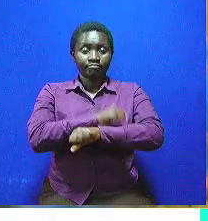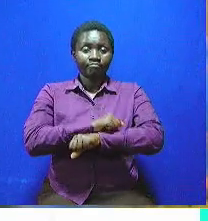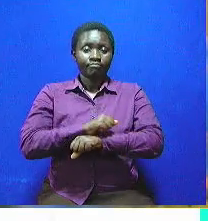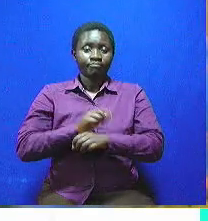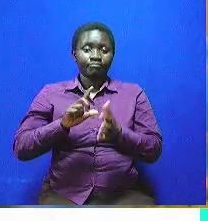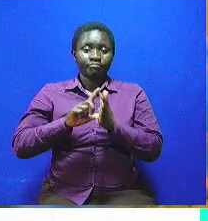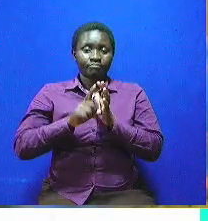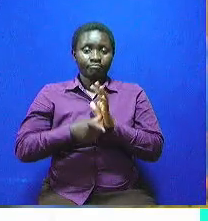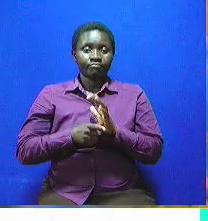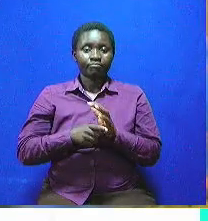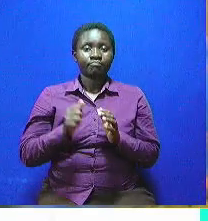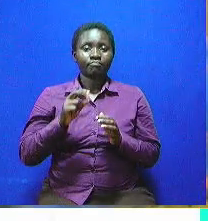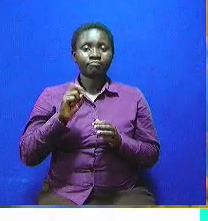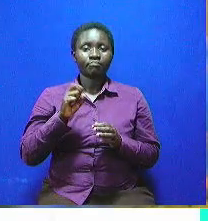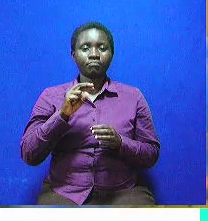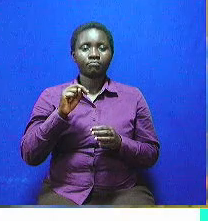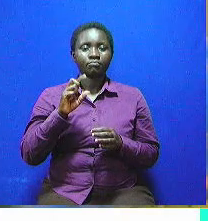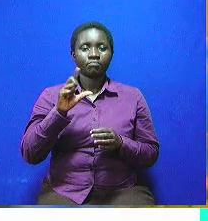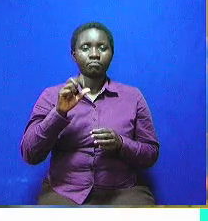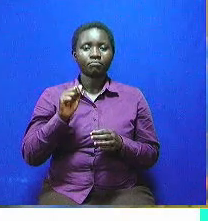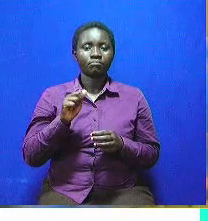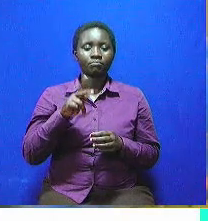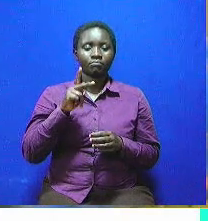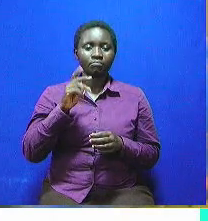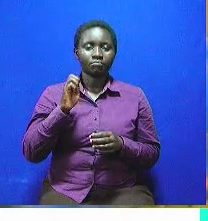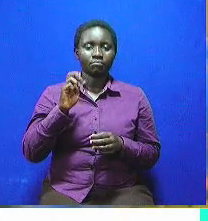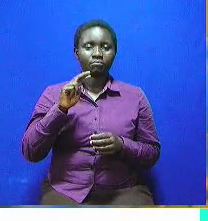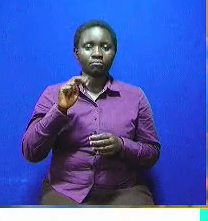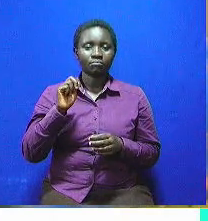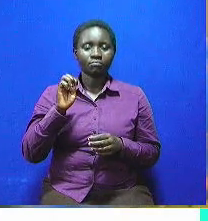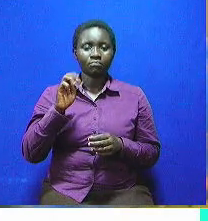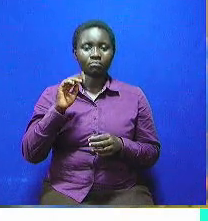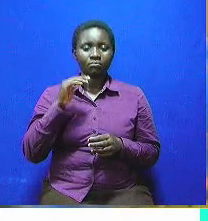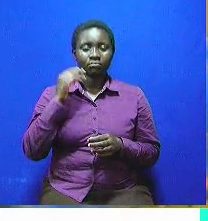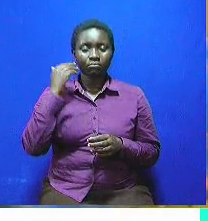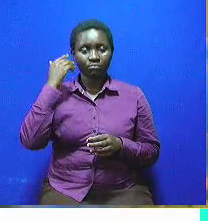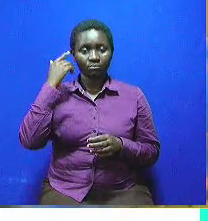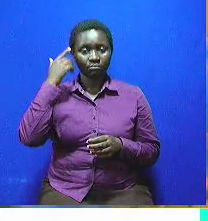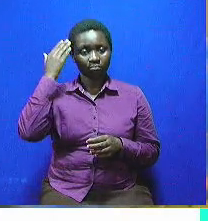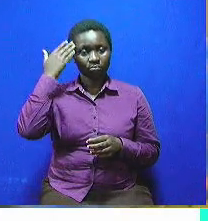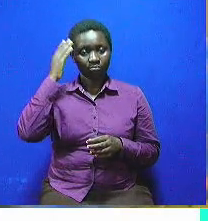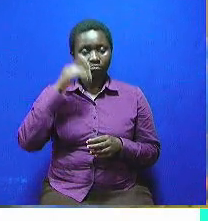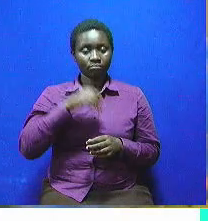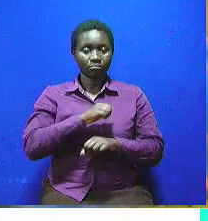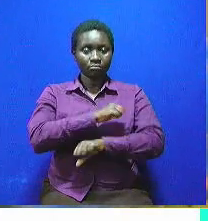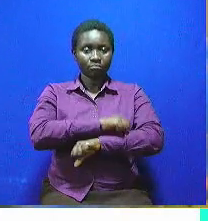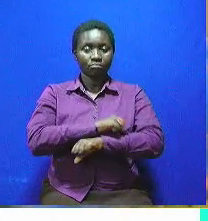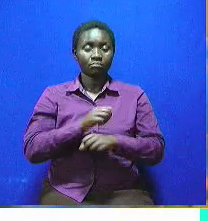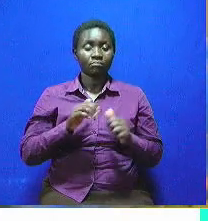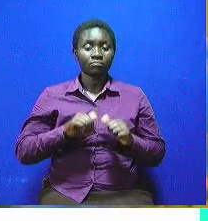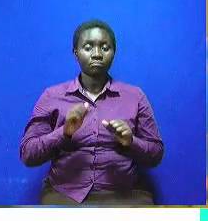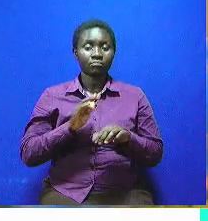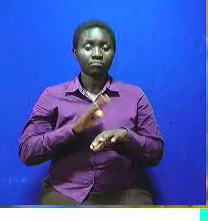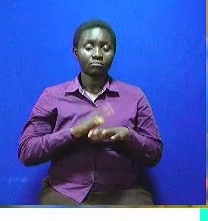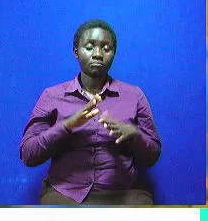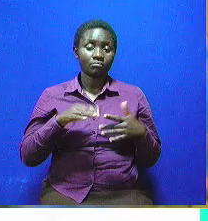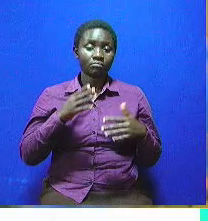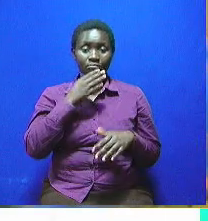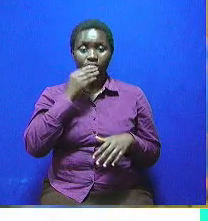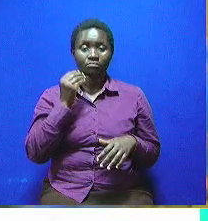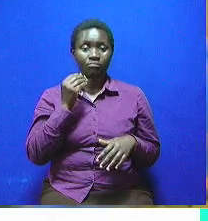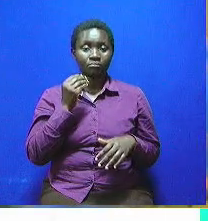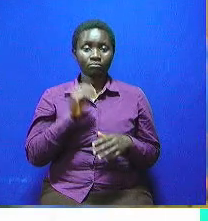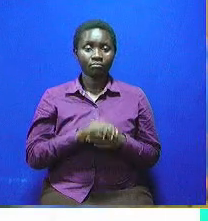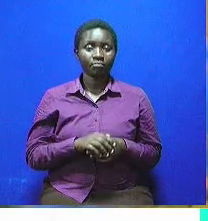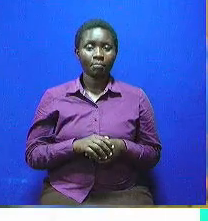Angela Sengera amuna kereri gas. Kwa ndo mwako yo ndomanya gosti chiskuru ya ji. Chagarira koba chiwa kori buja gosaba na koko aba jia. Mabara